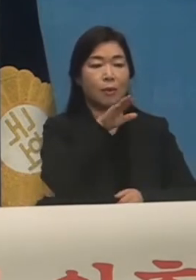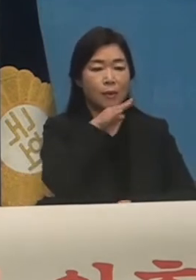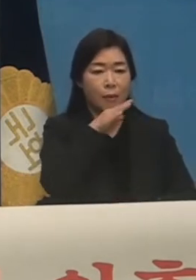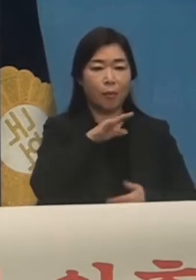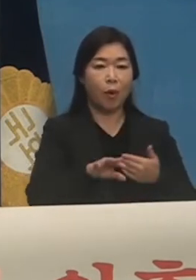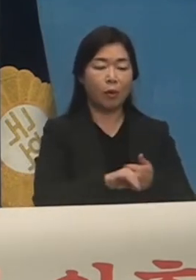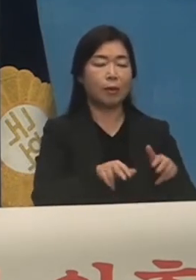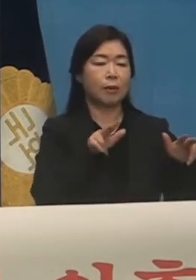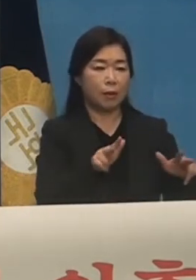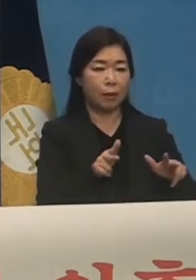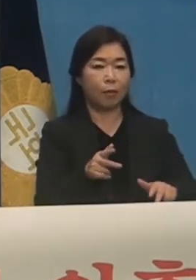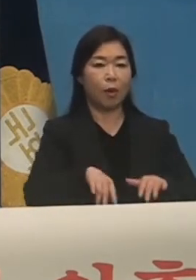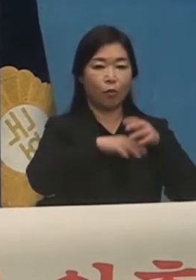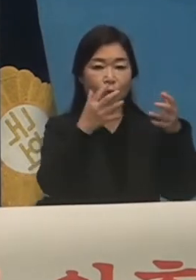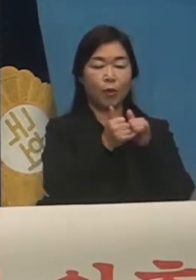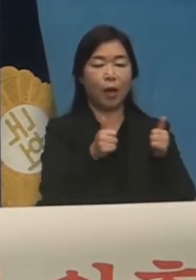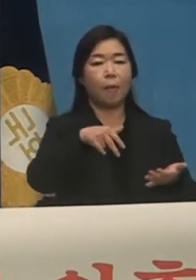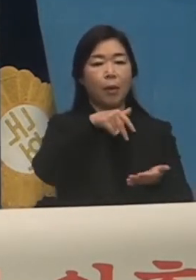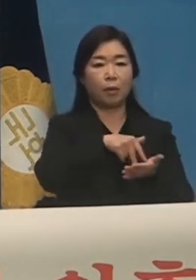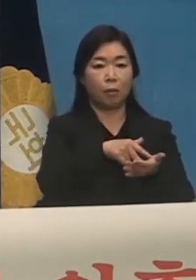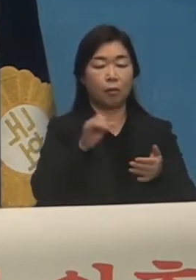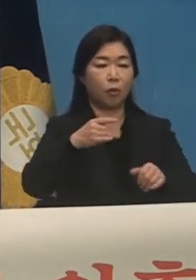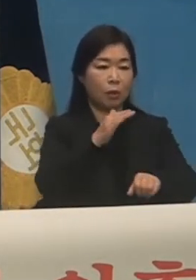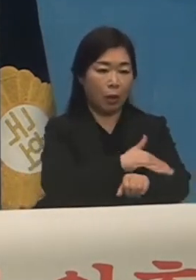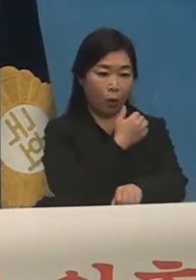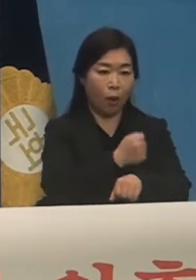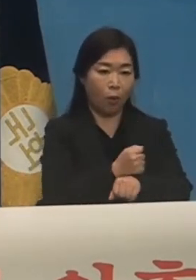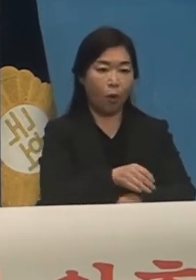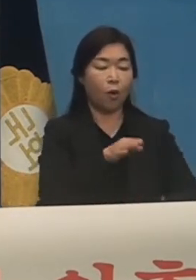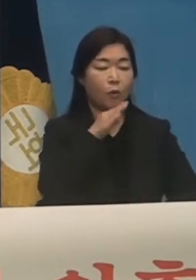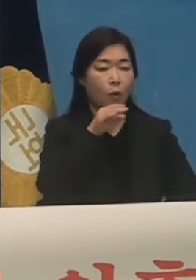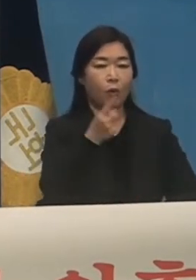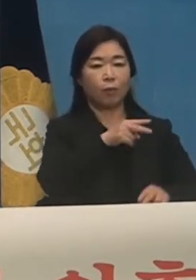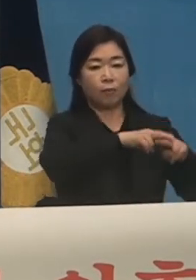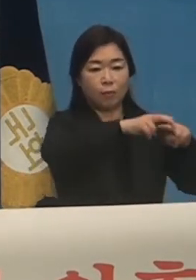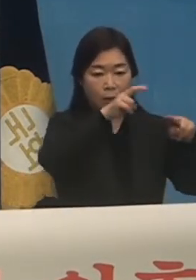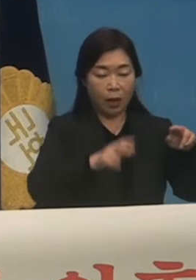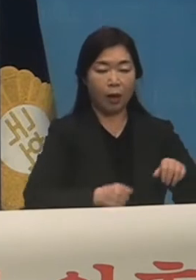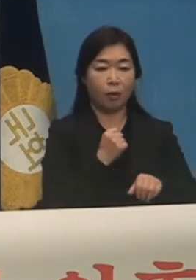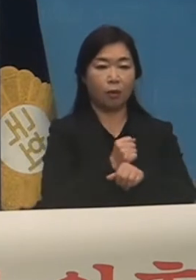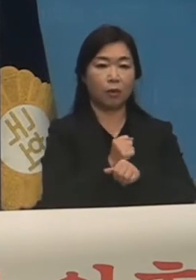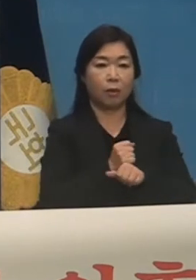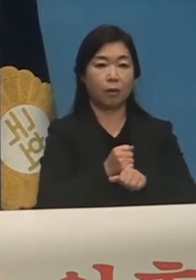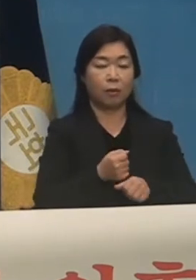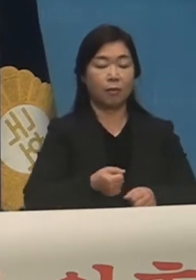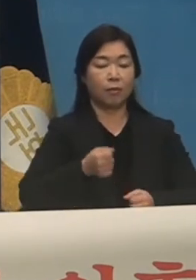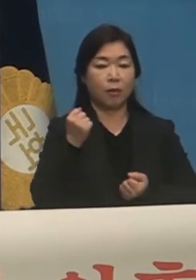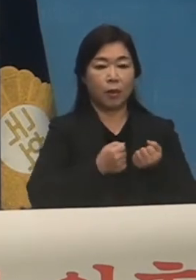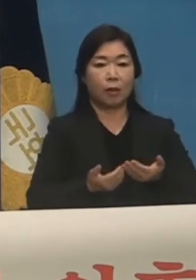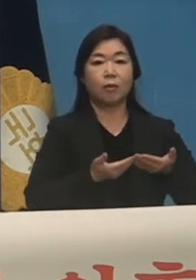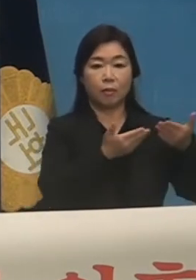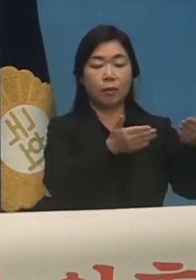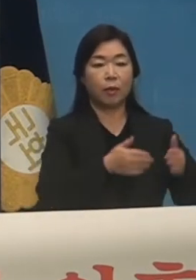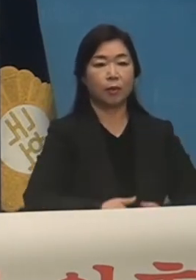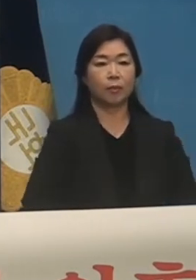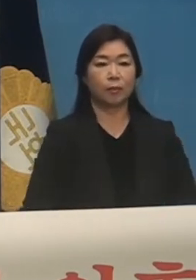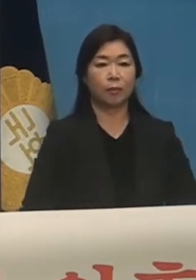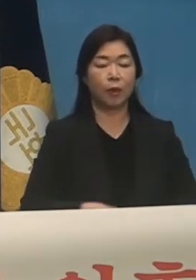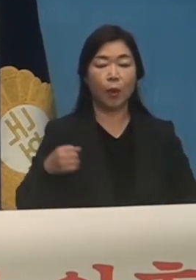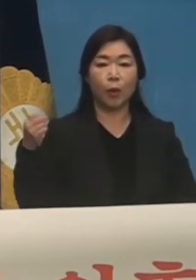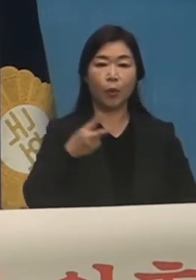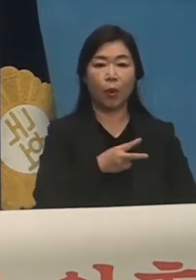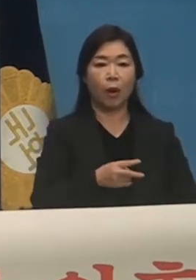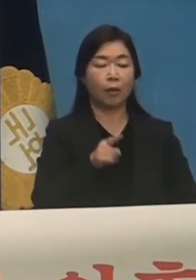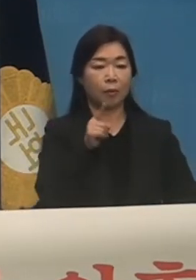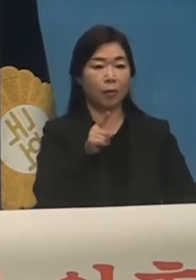사실이라면 지체 없이 전 국민 앞에 사과하고 동시에 후보에서 즉각 사퇴할 것을 강력히 촉구한다. 무릇